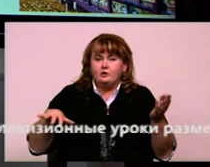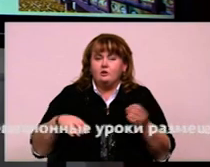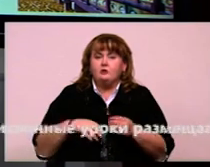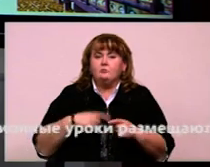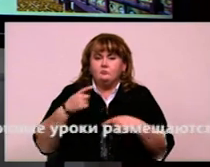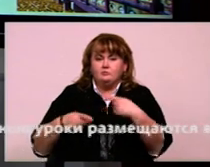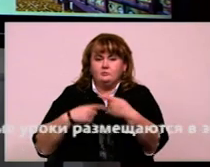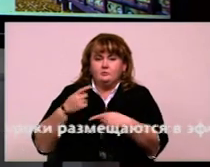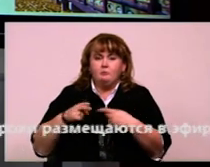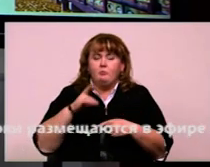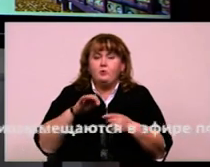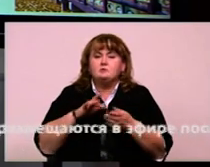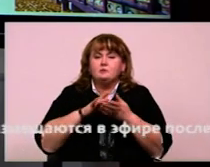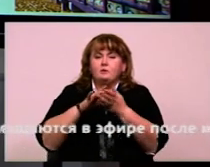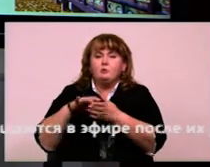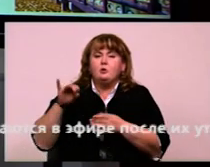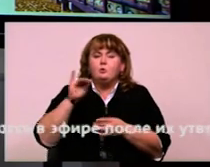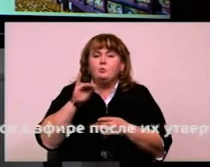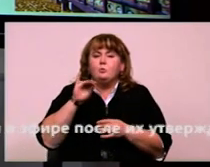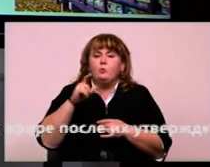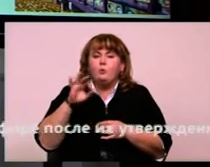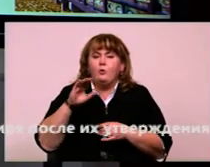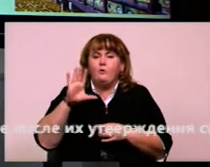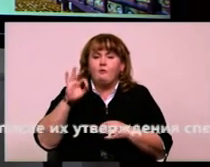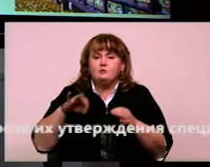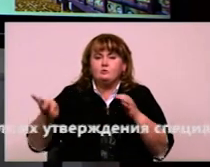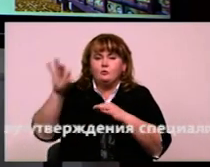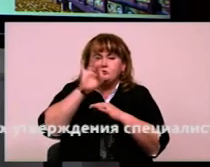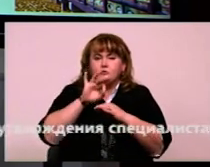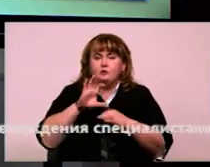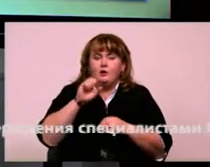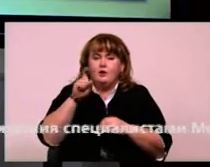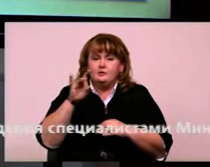тем по странам Юго-Восточной Азии.